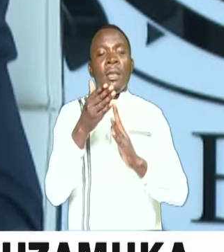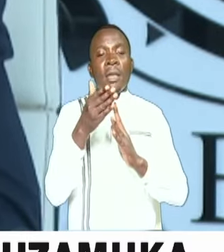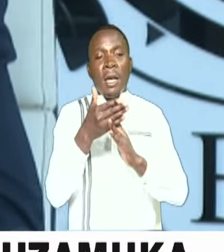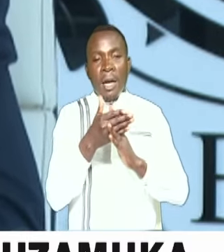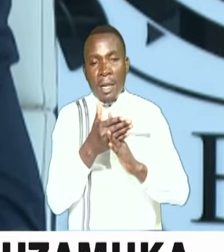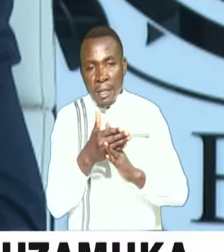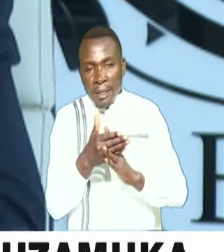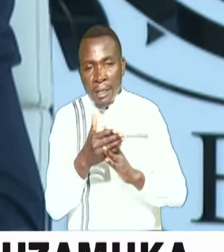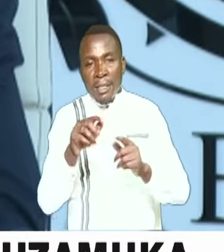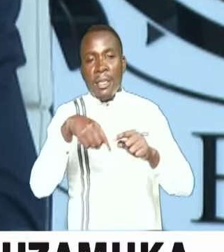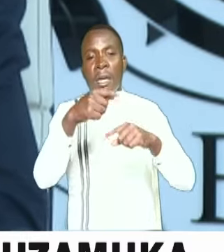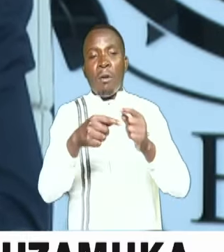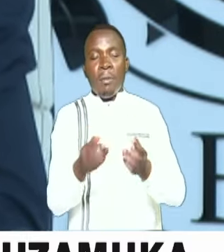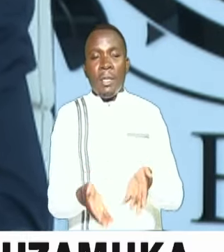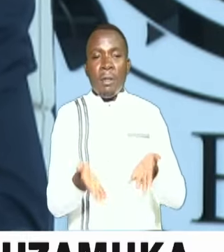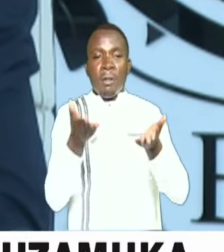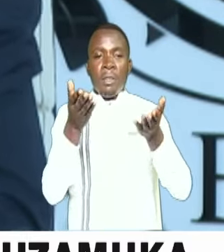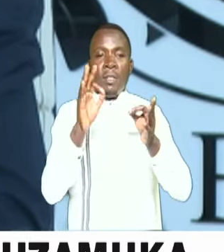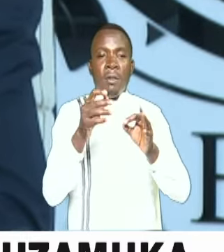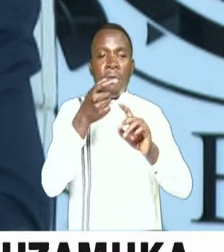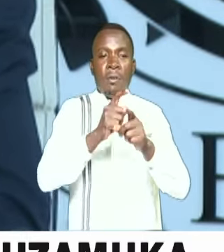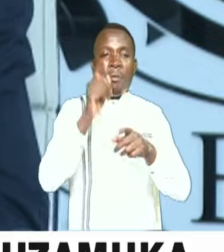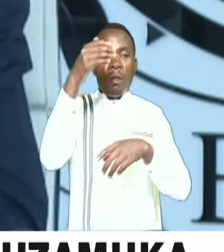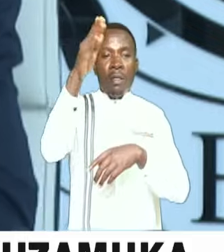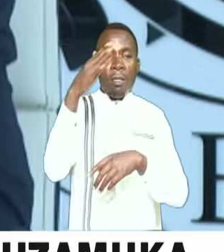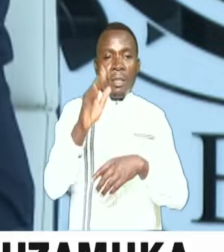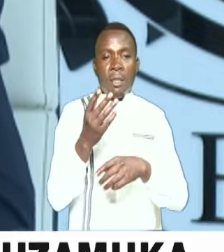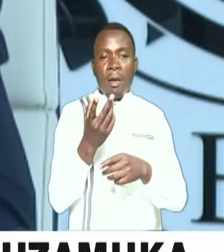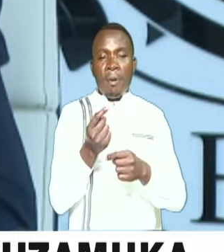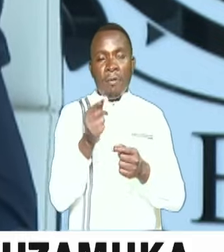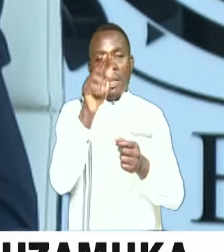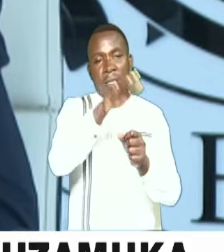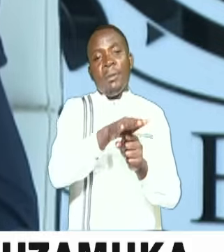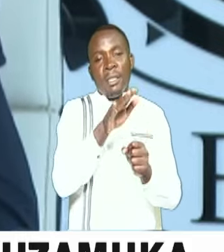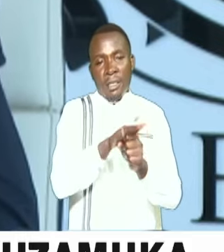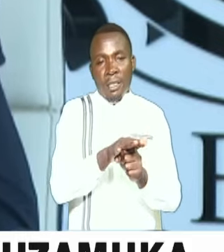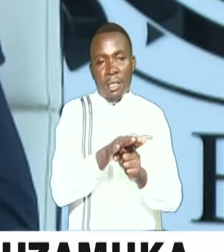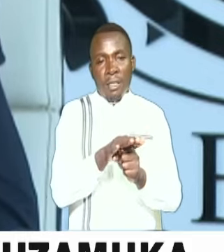ibyo cyakomeje kuzamuka. Ibyo dukura amahanga byo amafaranga ni menshi cyane,